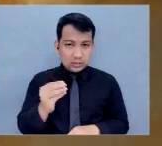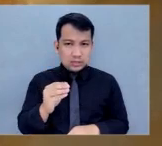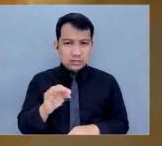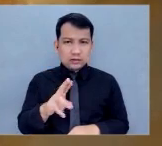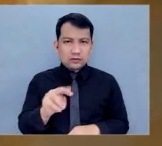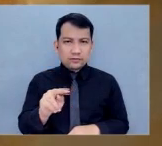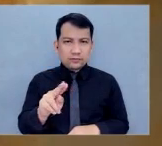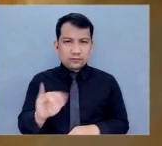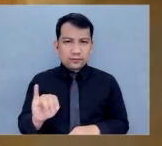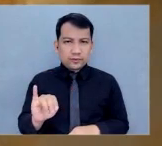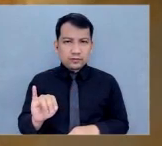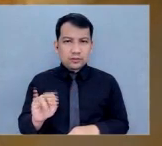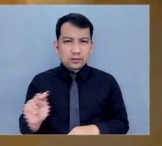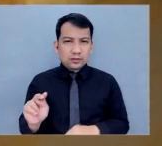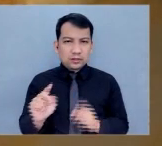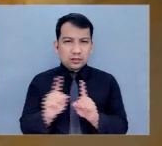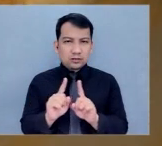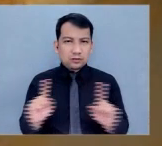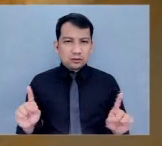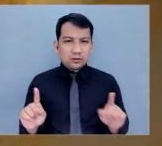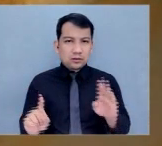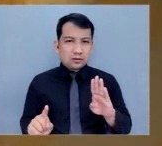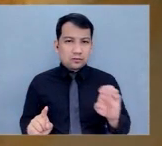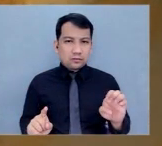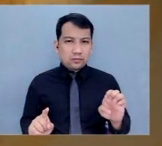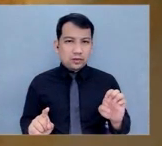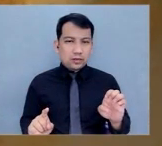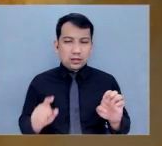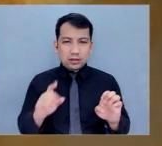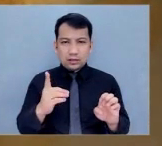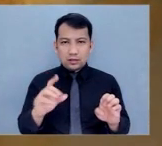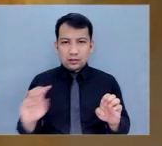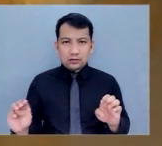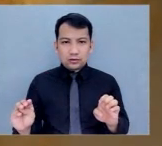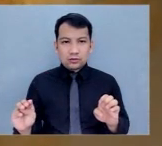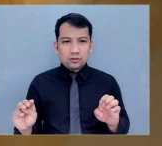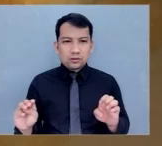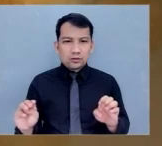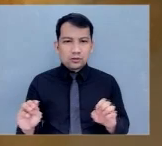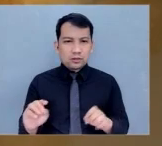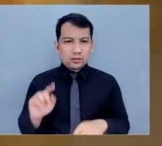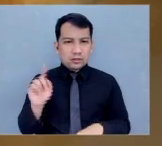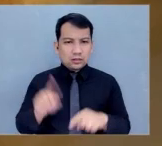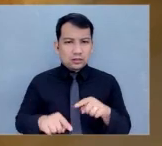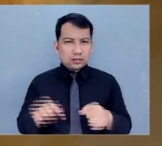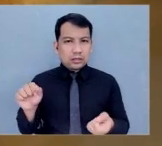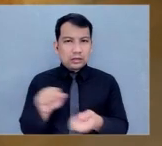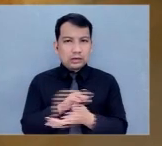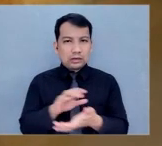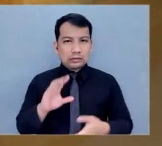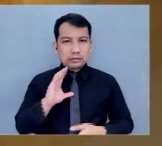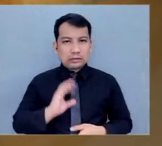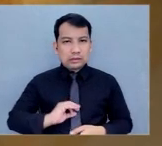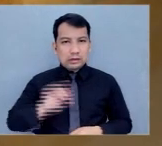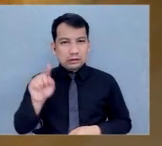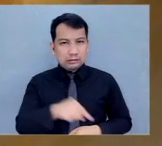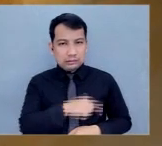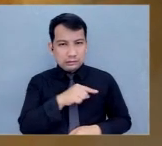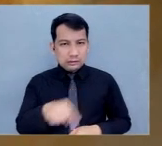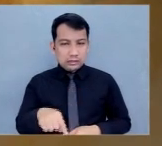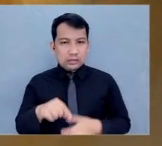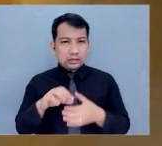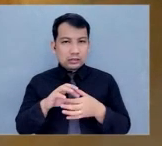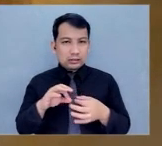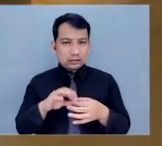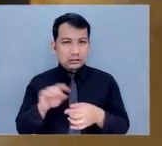sa hiwalayang Bea Dom. Anila, defamatory o nakakasira ng reputasyon ang mga pahayag